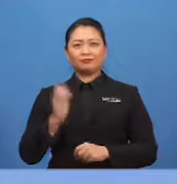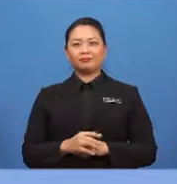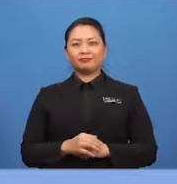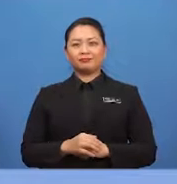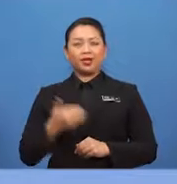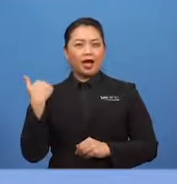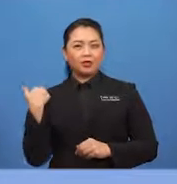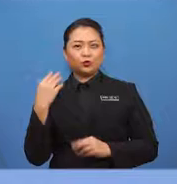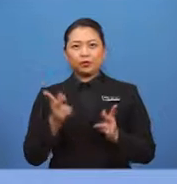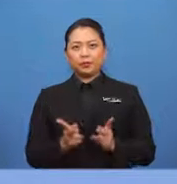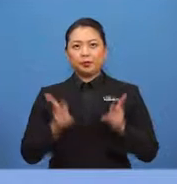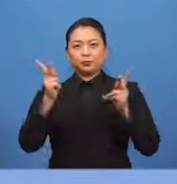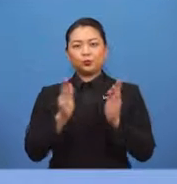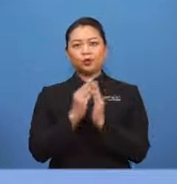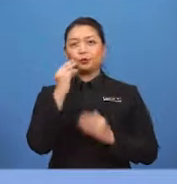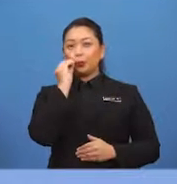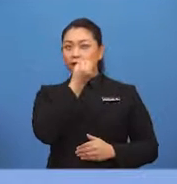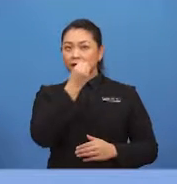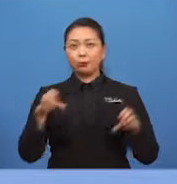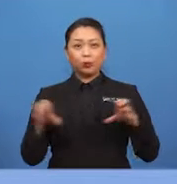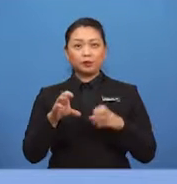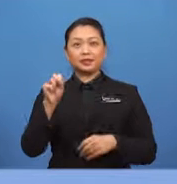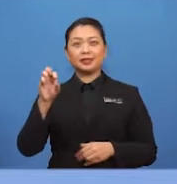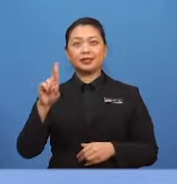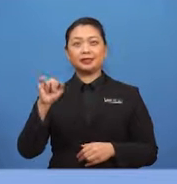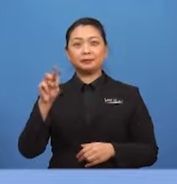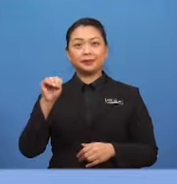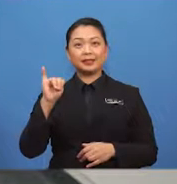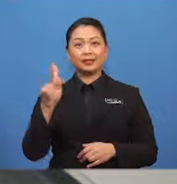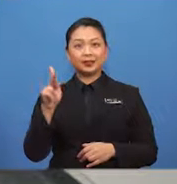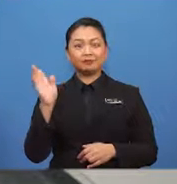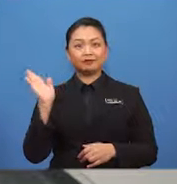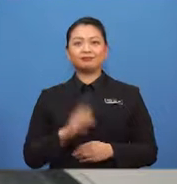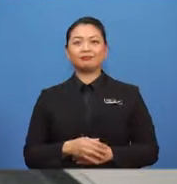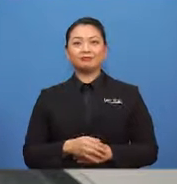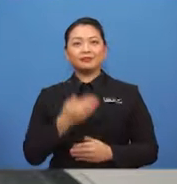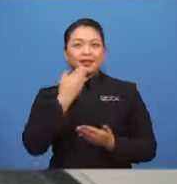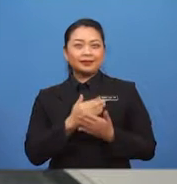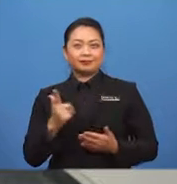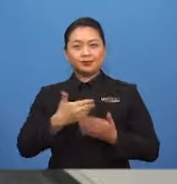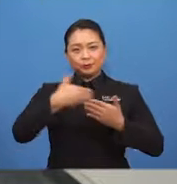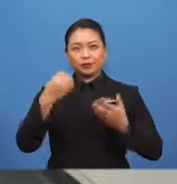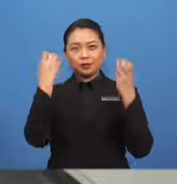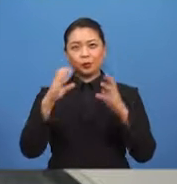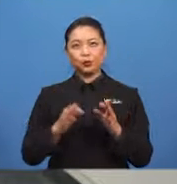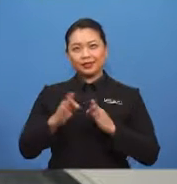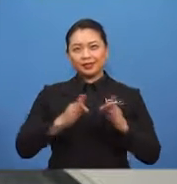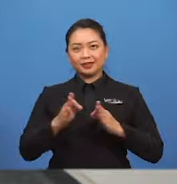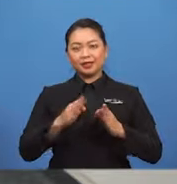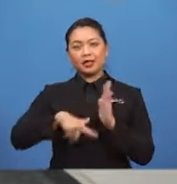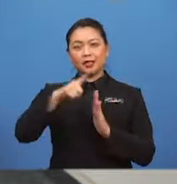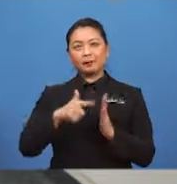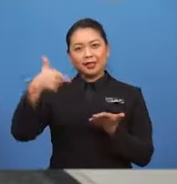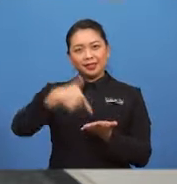juga pasu bunga diperbuat daripada seramik. Baiklah, sebelum cikgu menerangkan